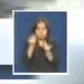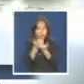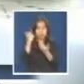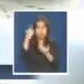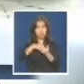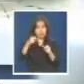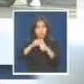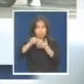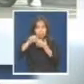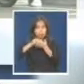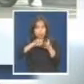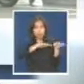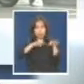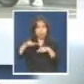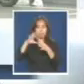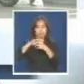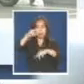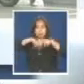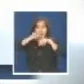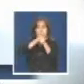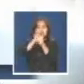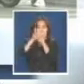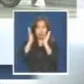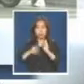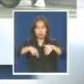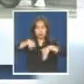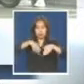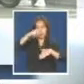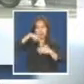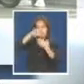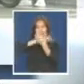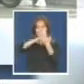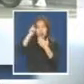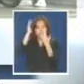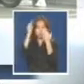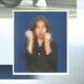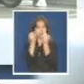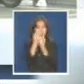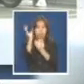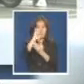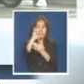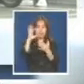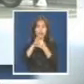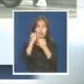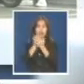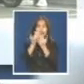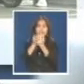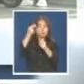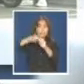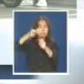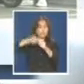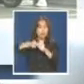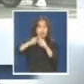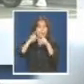นะครับในการที่จะดูแลพี่น้องประชาชนขณะเดียวกันก็จะดูแลไม่ให้กระทบในเรื่องของสถานะของเงินกองทุนน้ำมันแล้ว